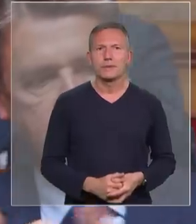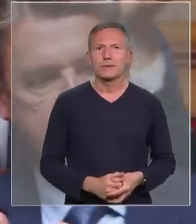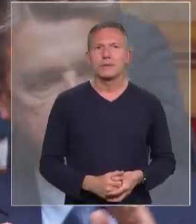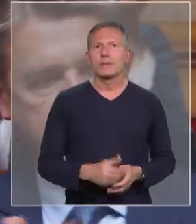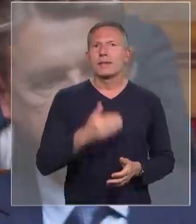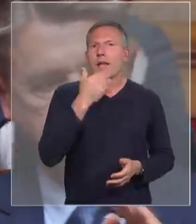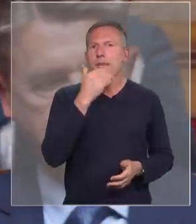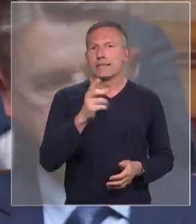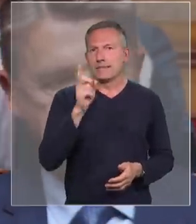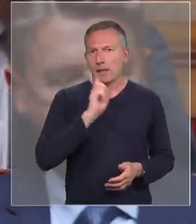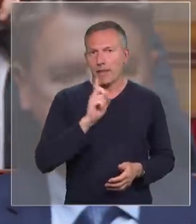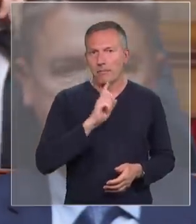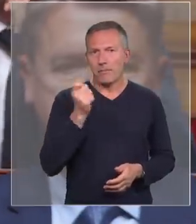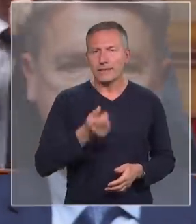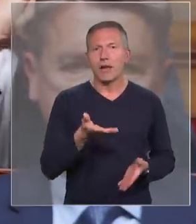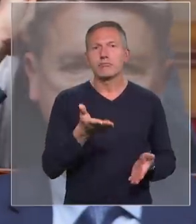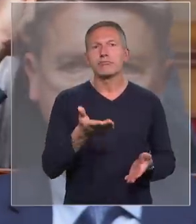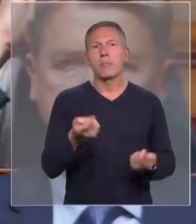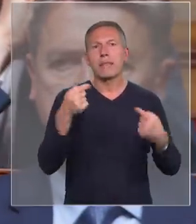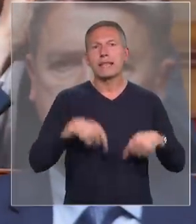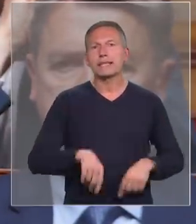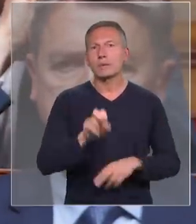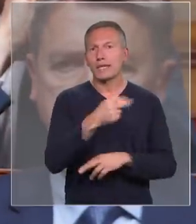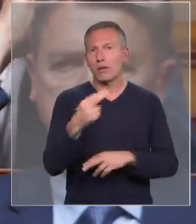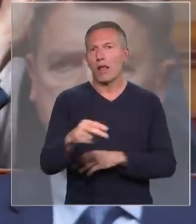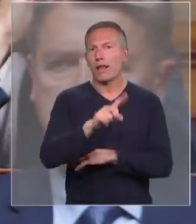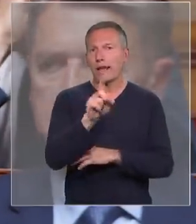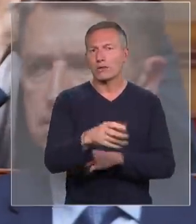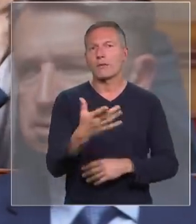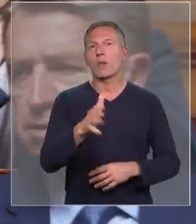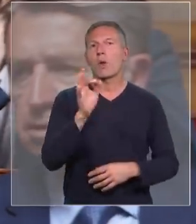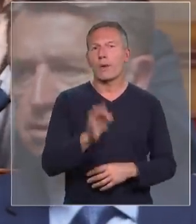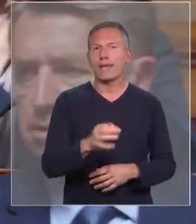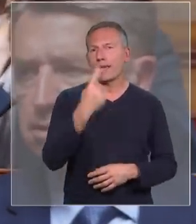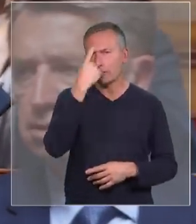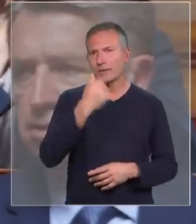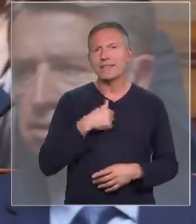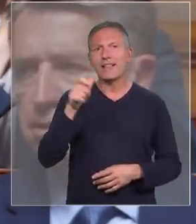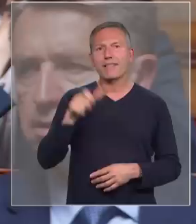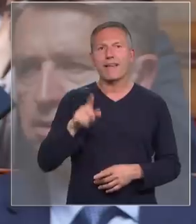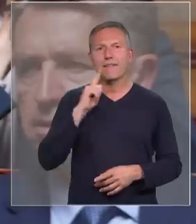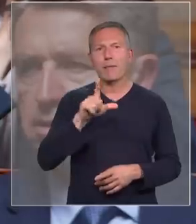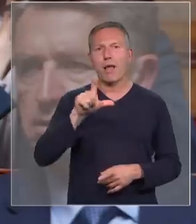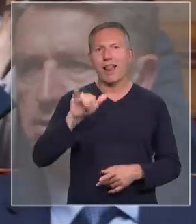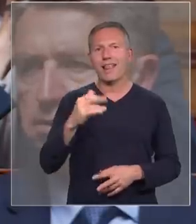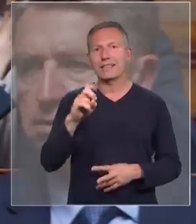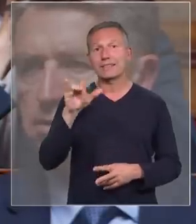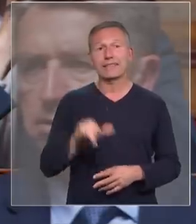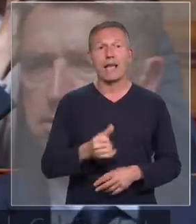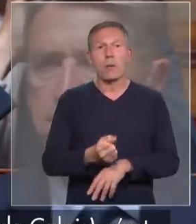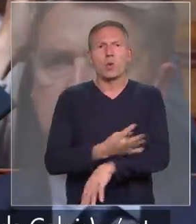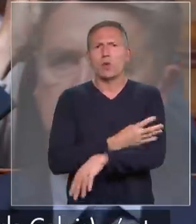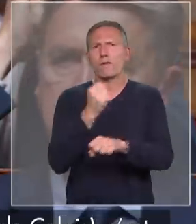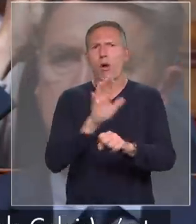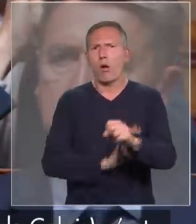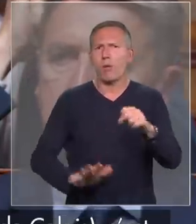Merci Madame la Présidente. Monsieur le ministre de l'Éducation nationale, oui, le suicide de l'INSEE émeut la France entière et a démontré une